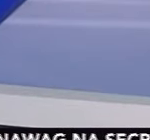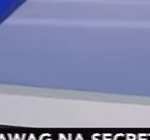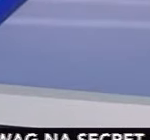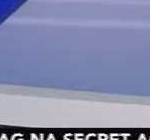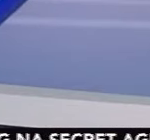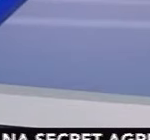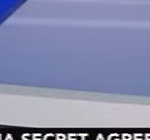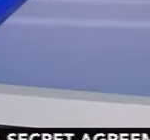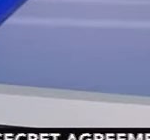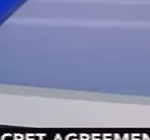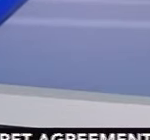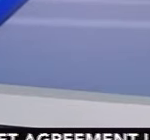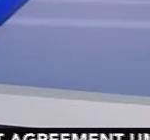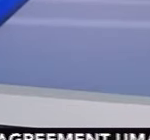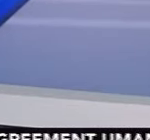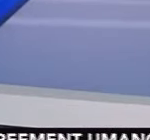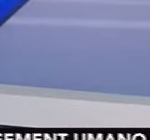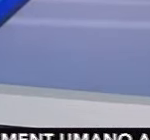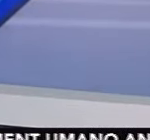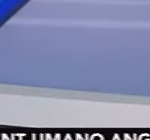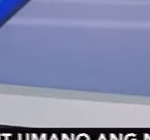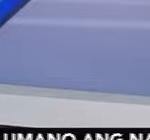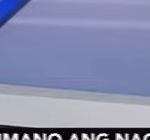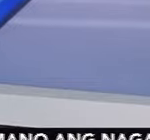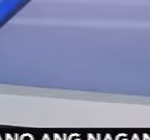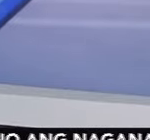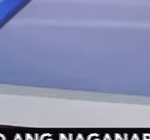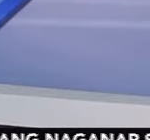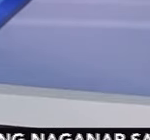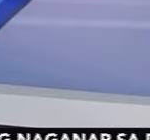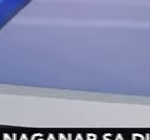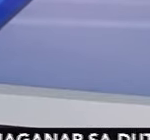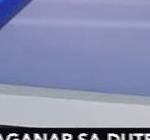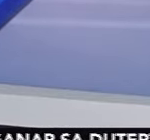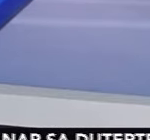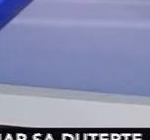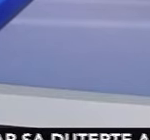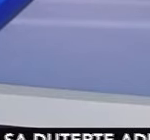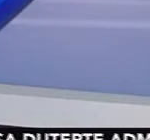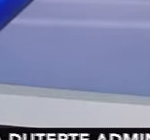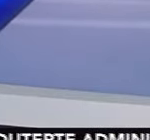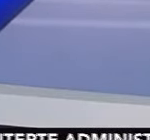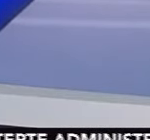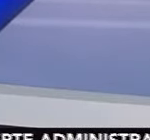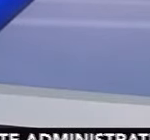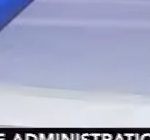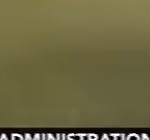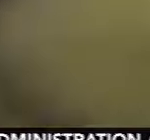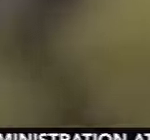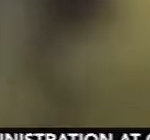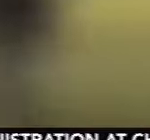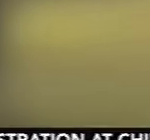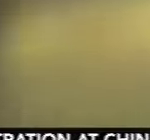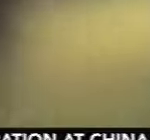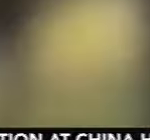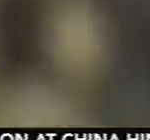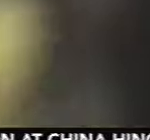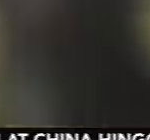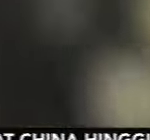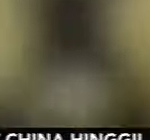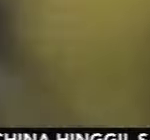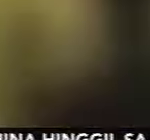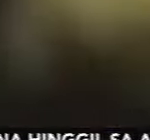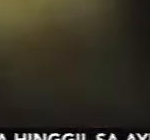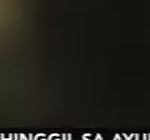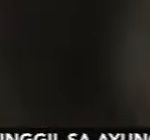Nagkagulo ang paliga sa Camarines Sur matapos umanong habulin ng isang lalaking may hawak na espada ang mga manonood. Makikita na nagtakbuhan ang